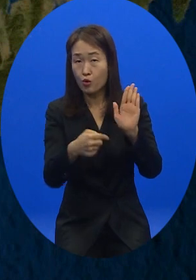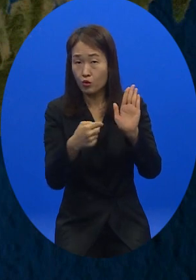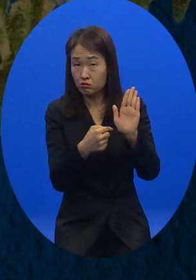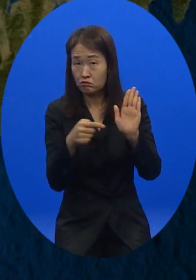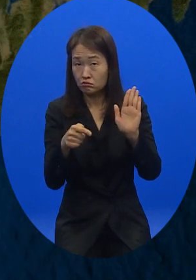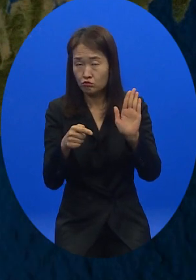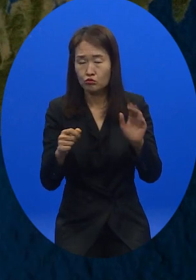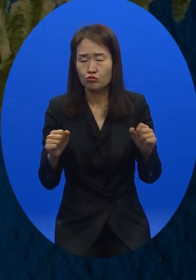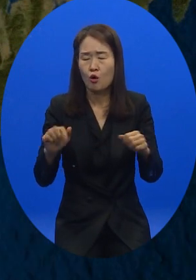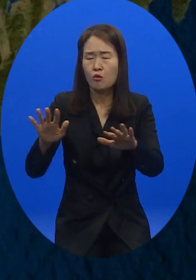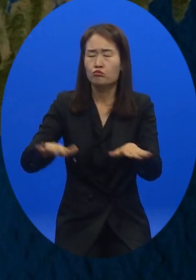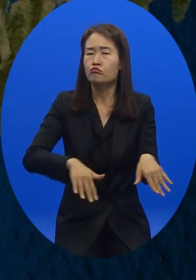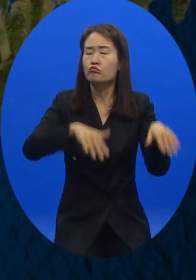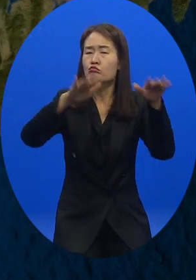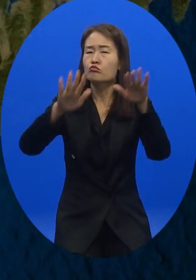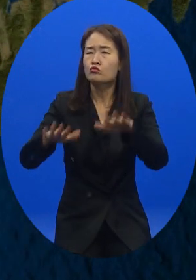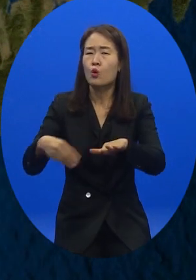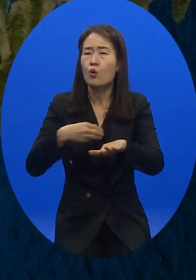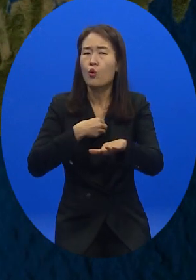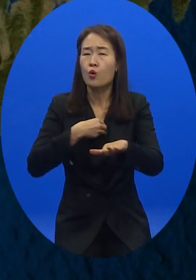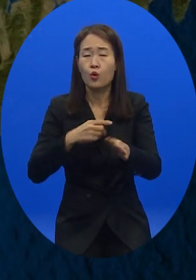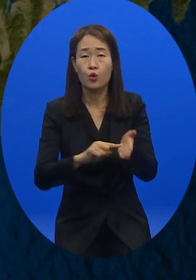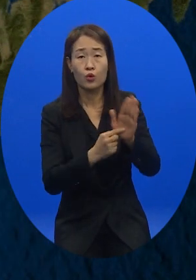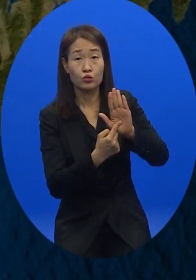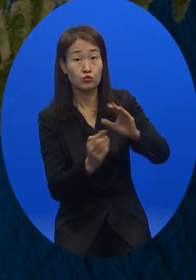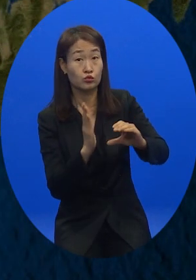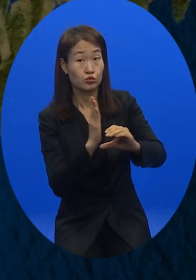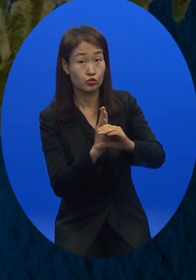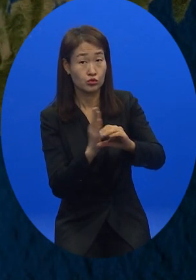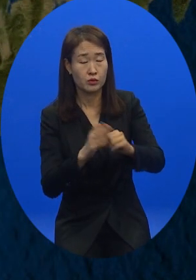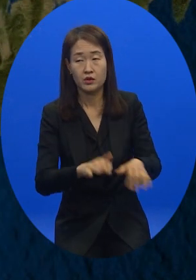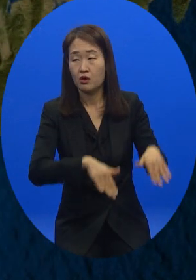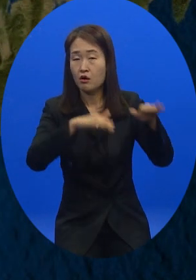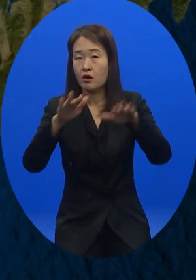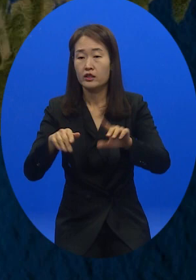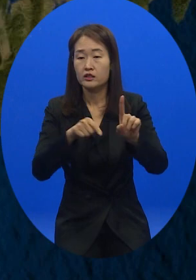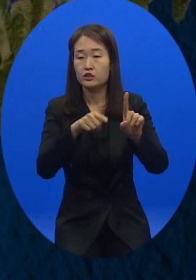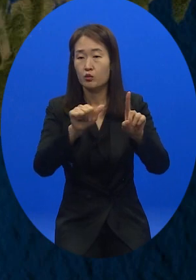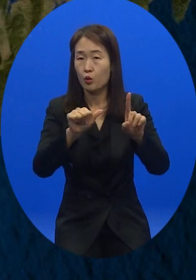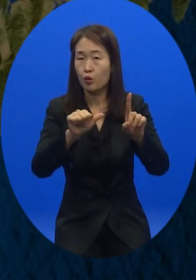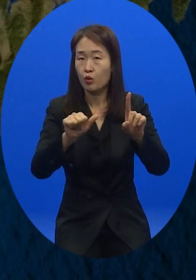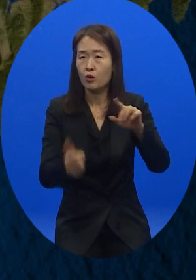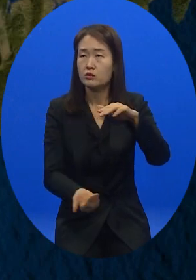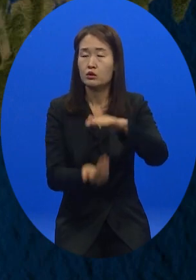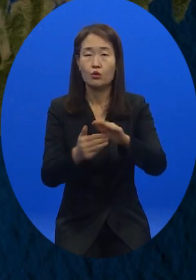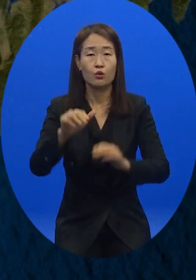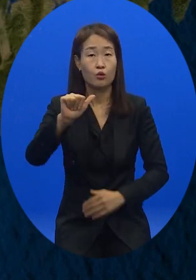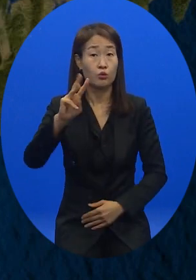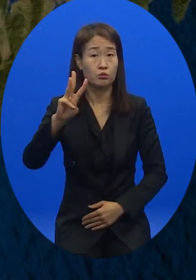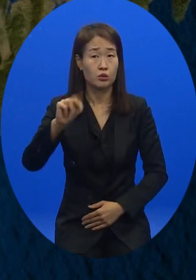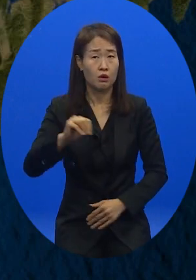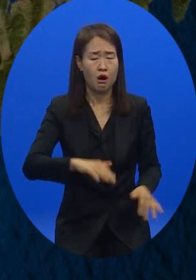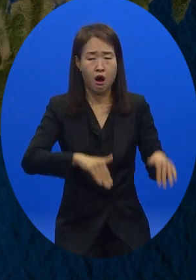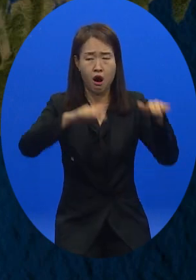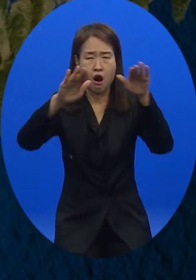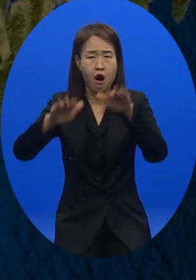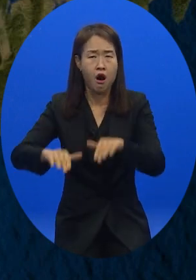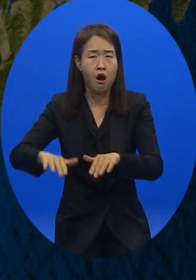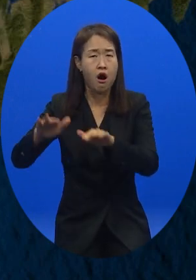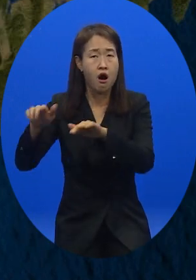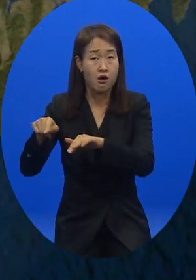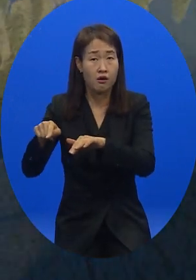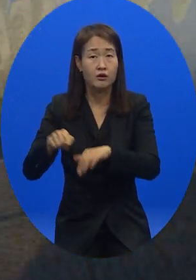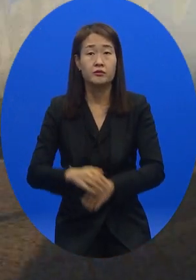곳곳에 풍랑주의보가 발효 중인 가운데 모든 해상 물결이 1.5에서 최고 5m까지 매우 높게